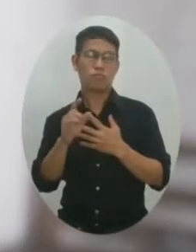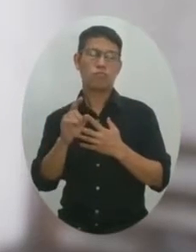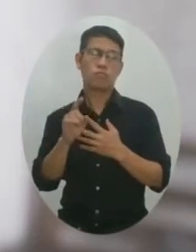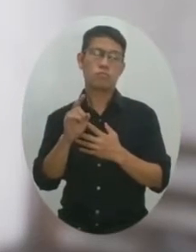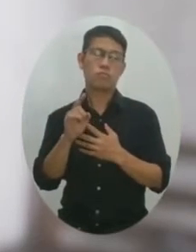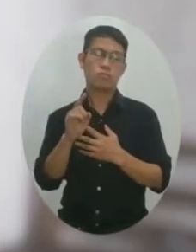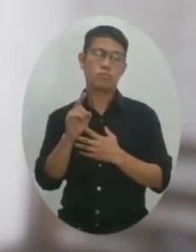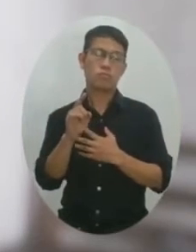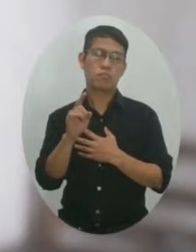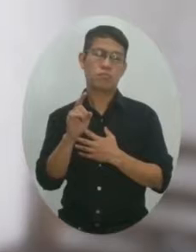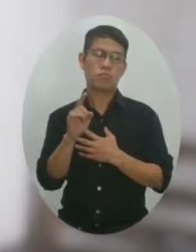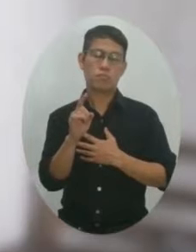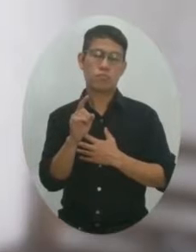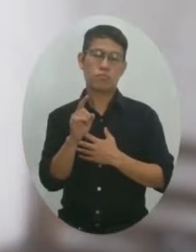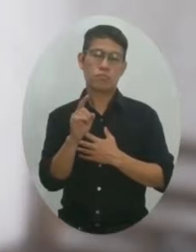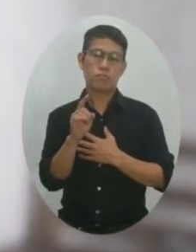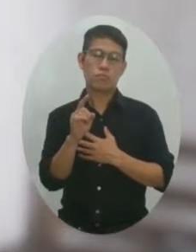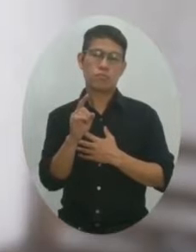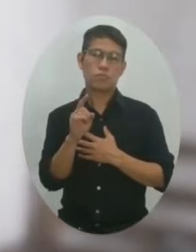nun,